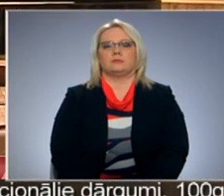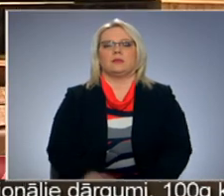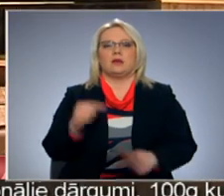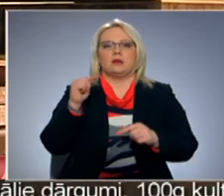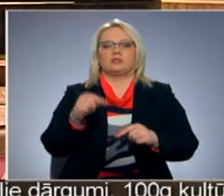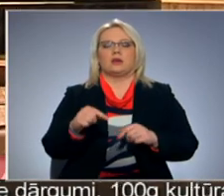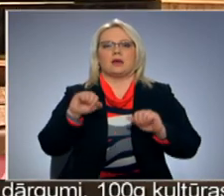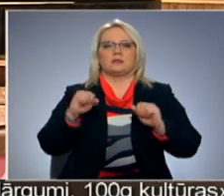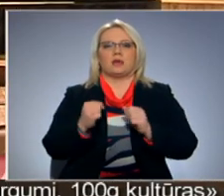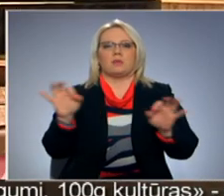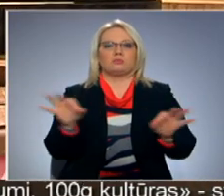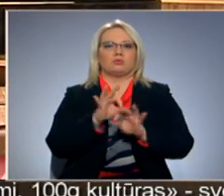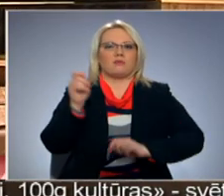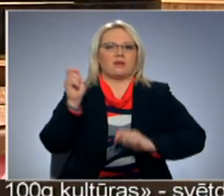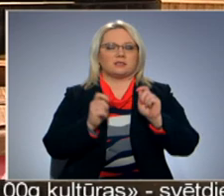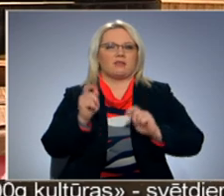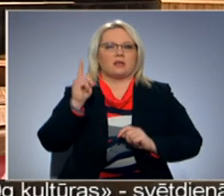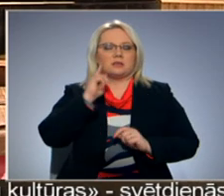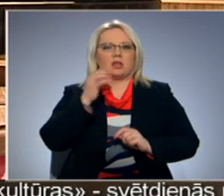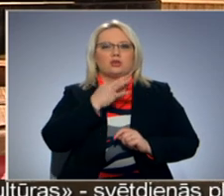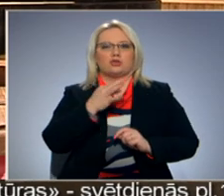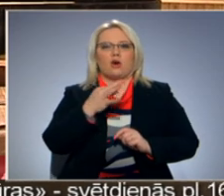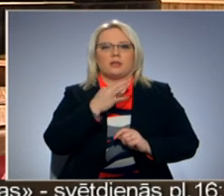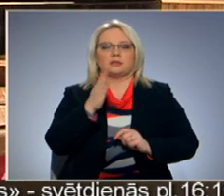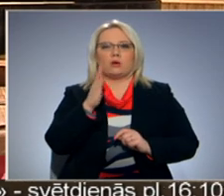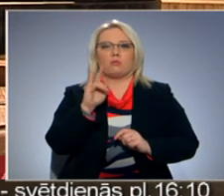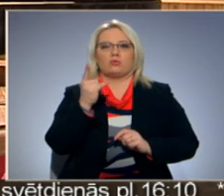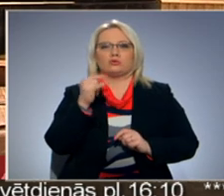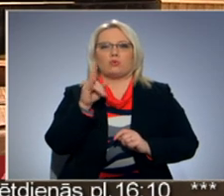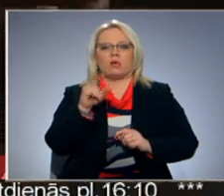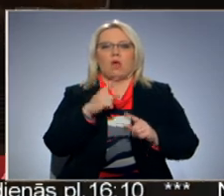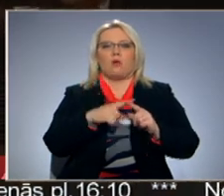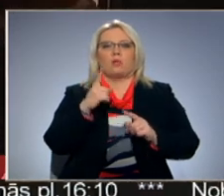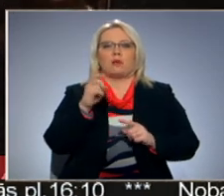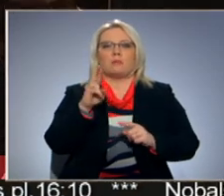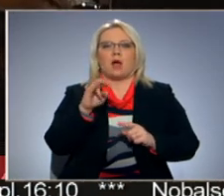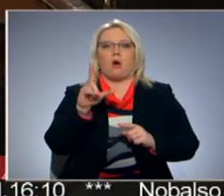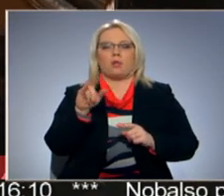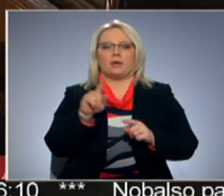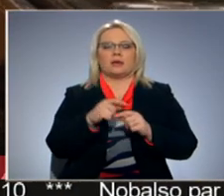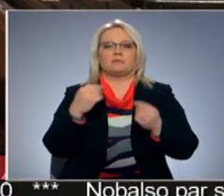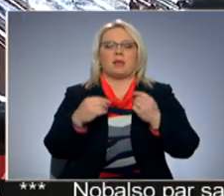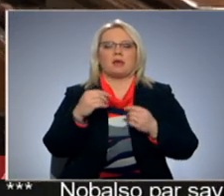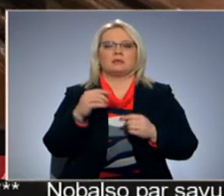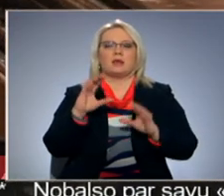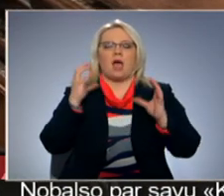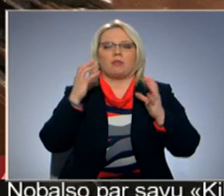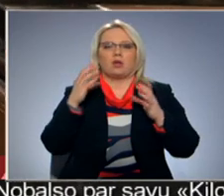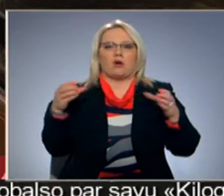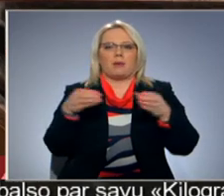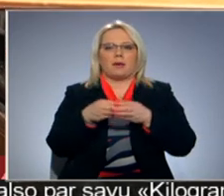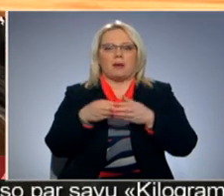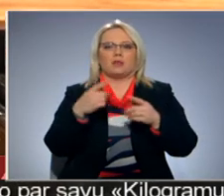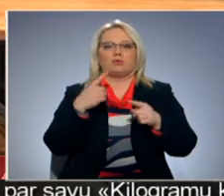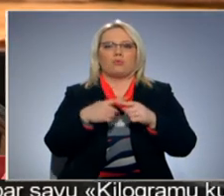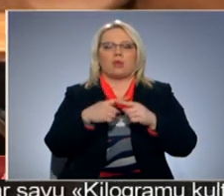šajā ziemas mūzikas festivālā būs iespēja dzirdēt arī solistus intaru busuli un kristīni prauliņu spēlēs latvijas radio big b kremerata baltika